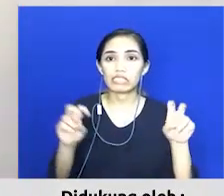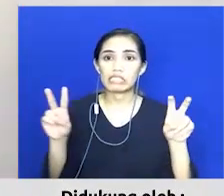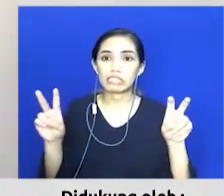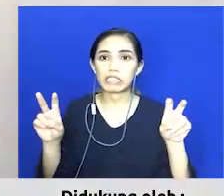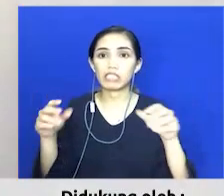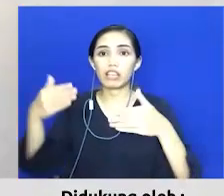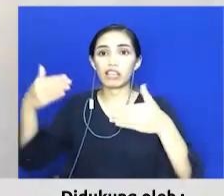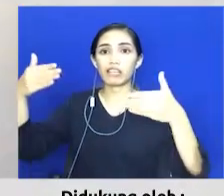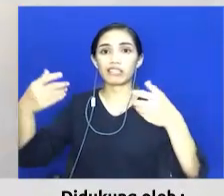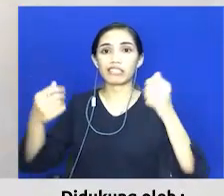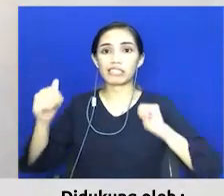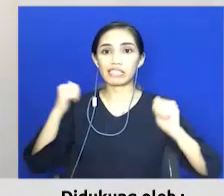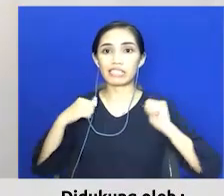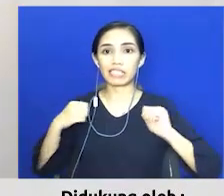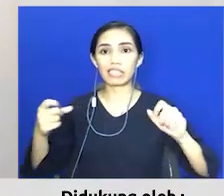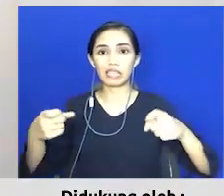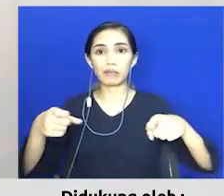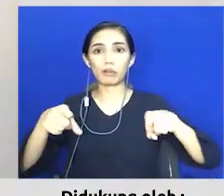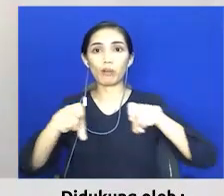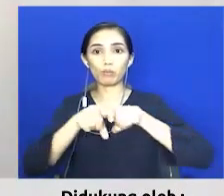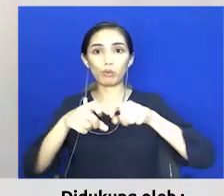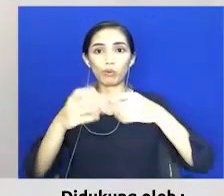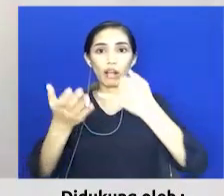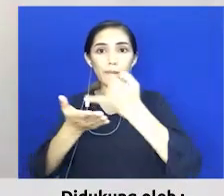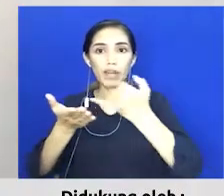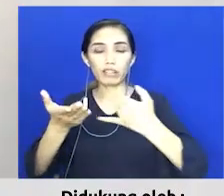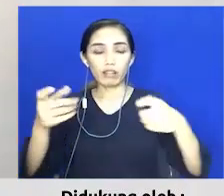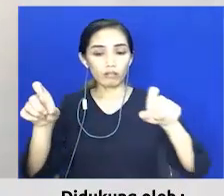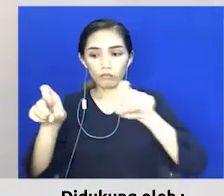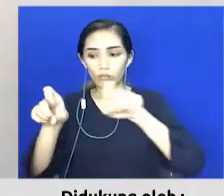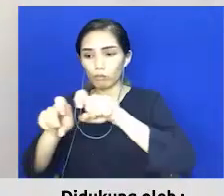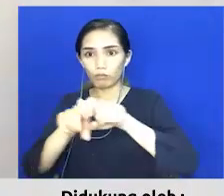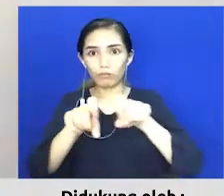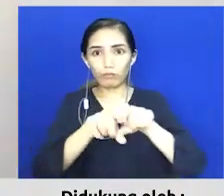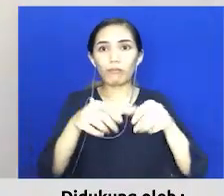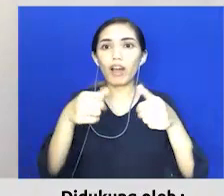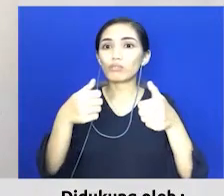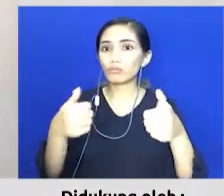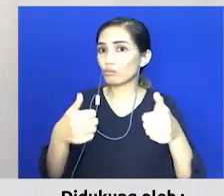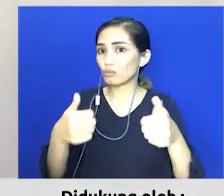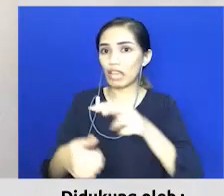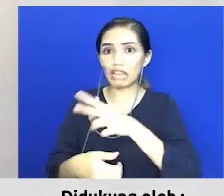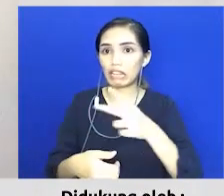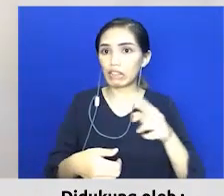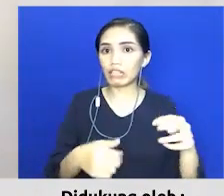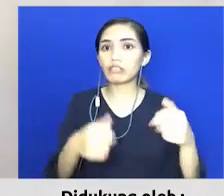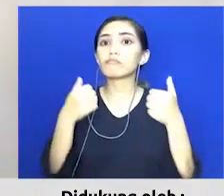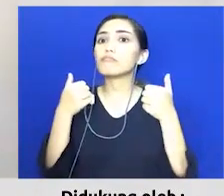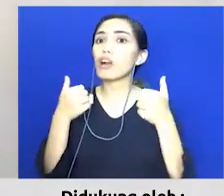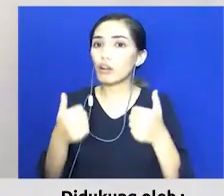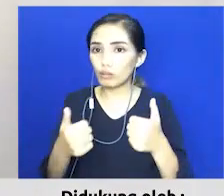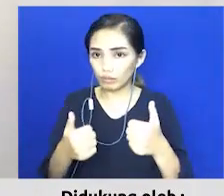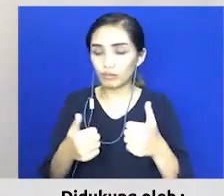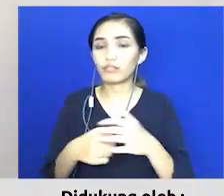sinematografinya atau technical sinematografinya sangat baik, tetapi juga masih bicara soal dilema-dilema